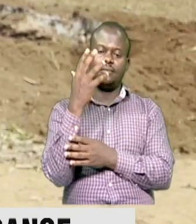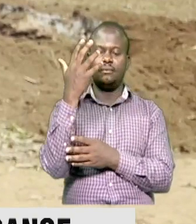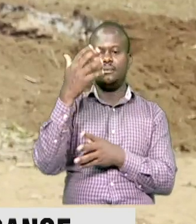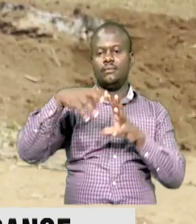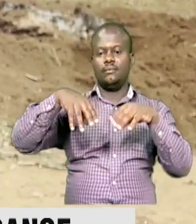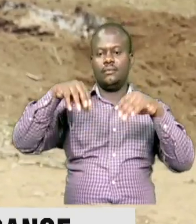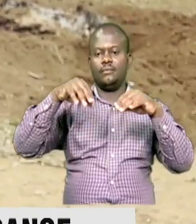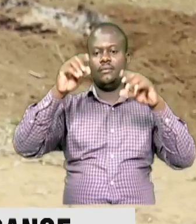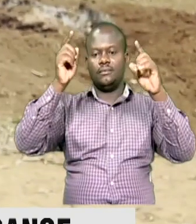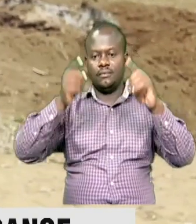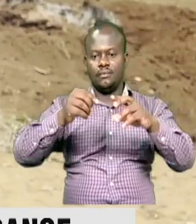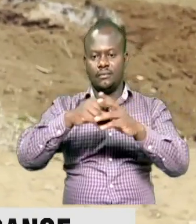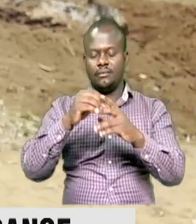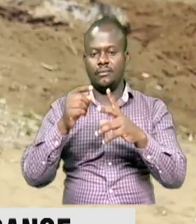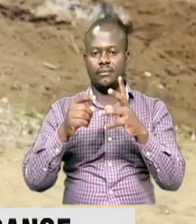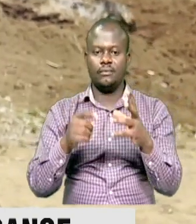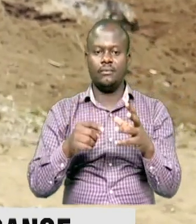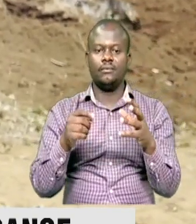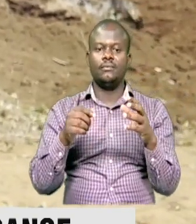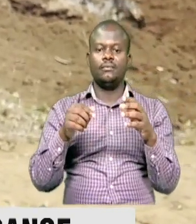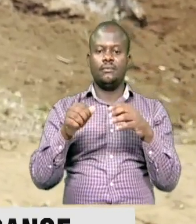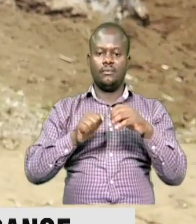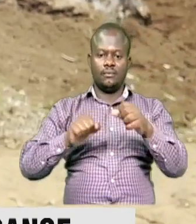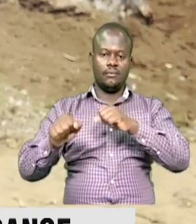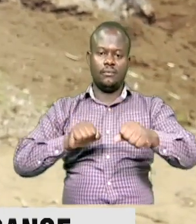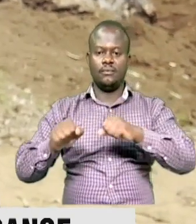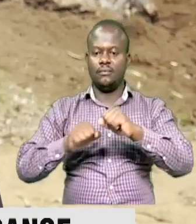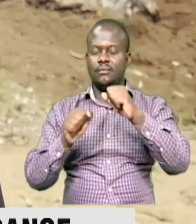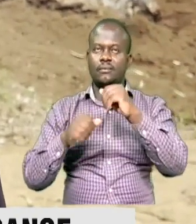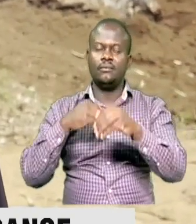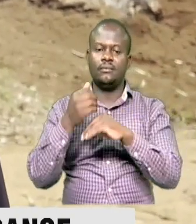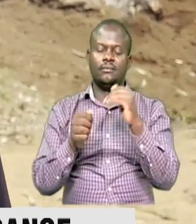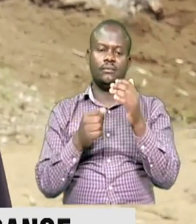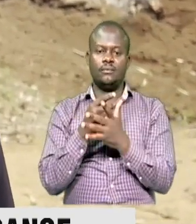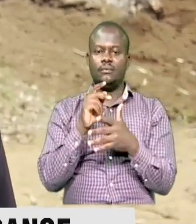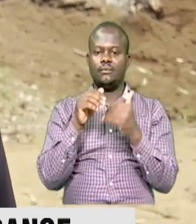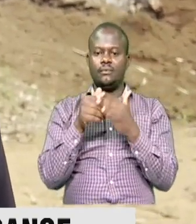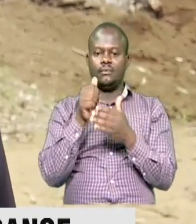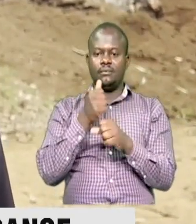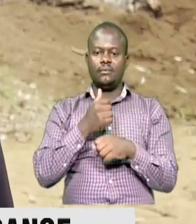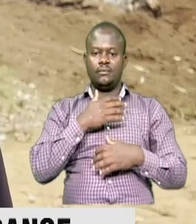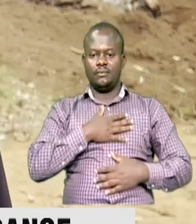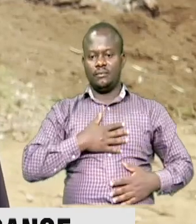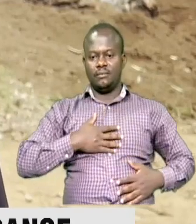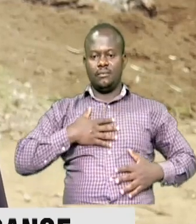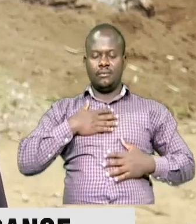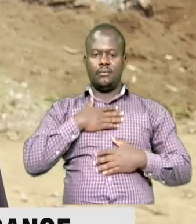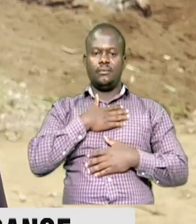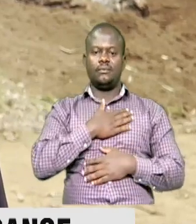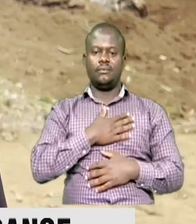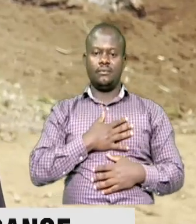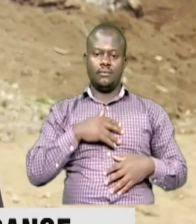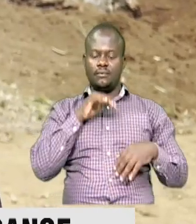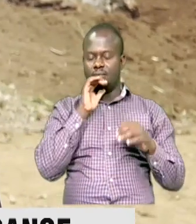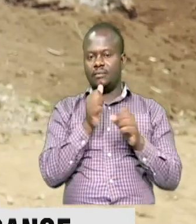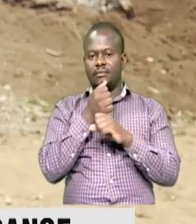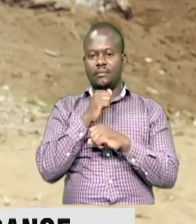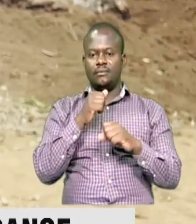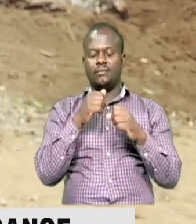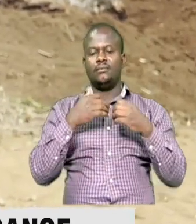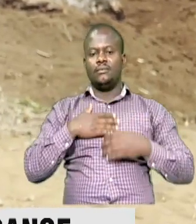ibintu by'ibikuku bigatuma rero n'abahakorera imyidagaduro batabasha gukina neza kwidagadura